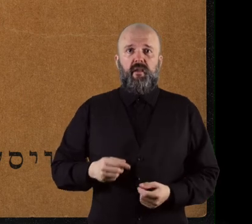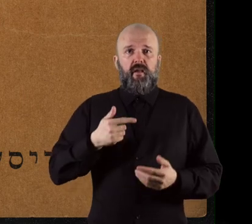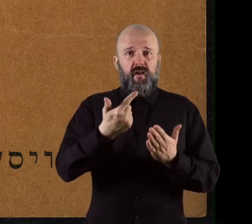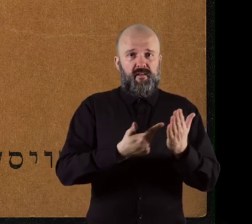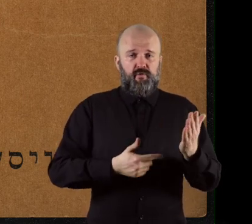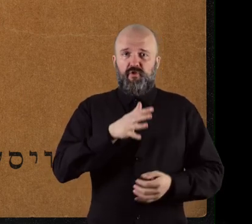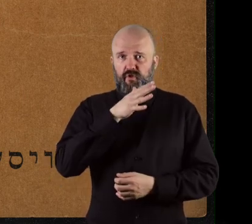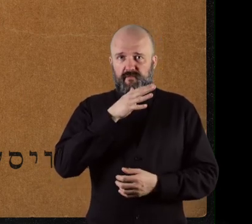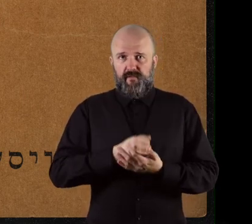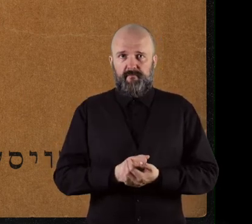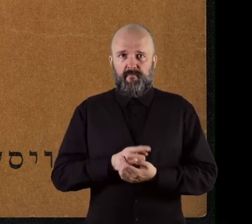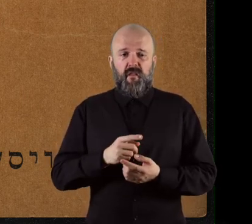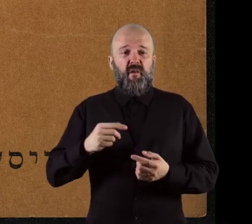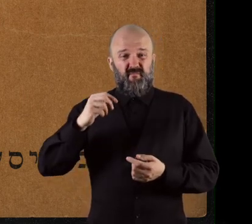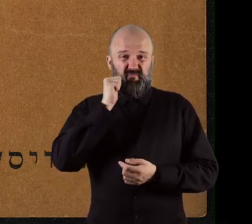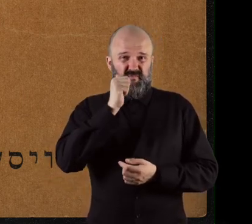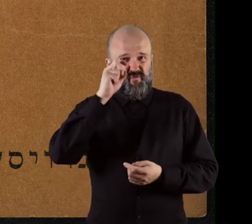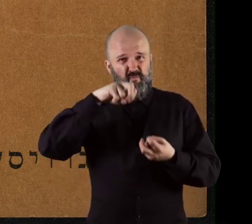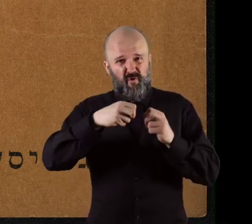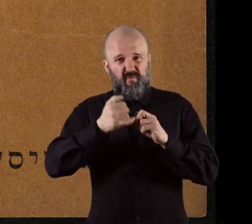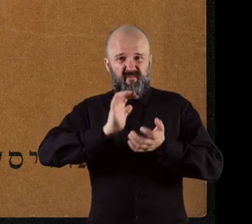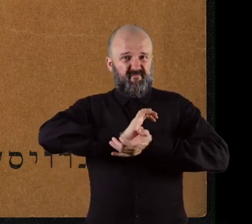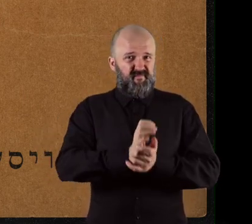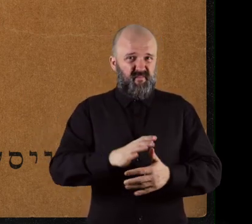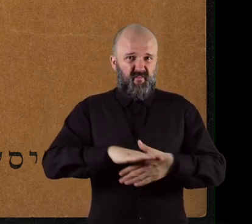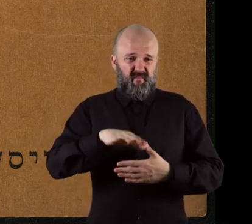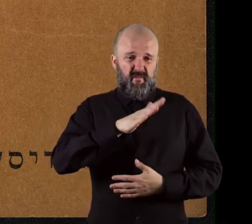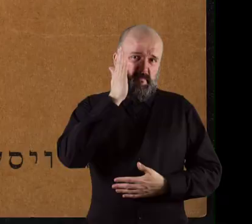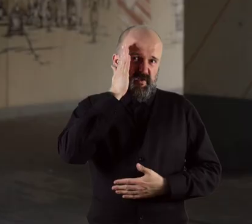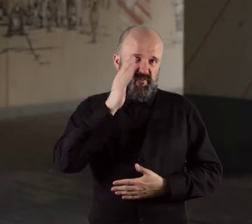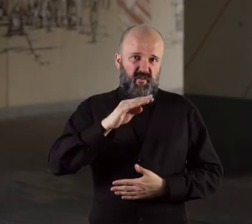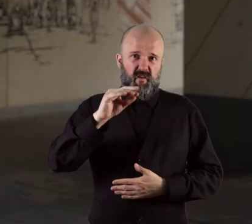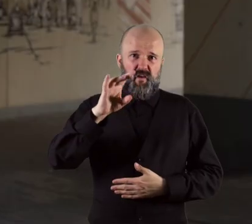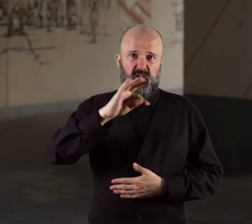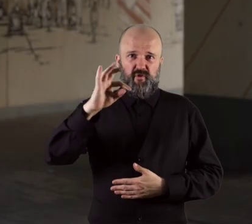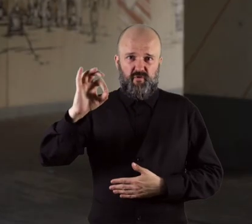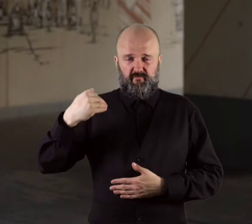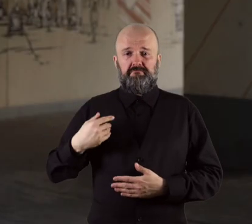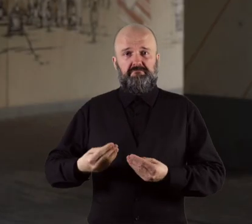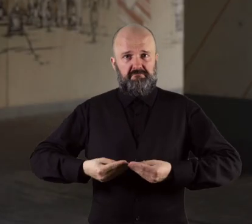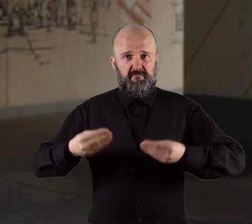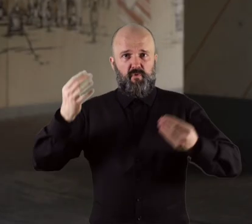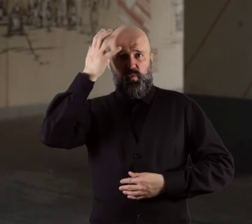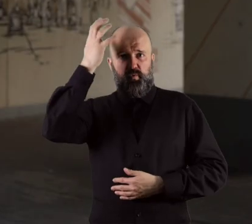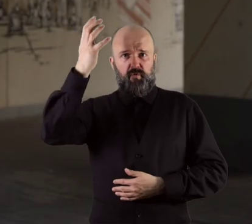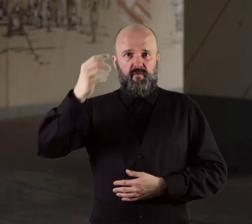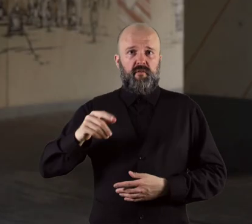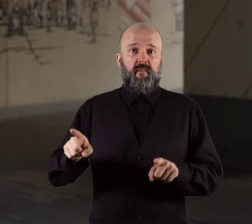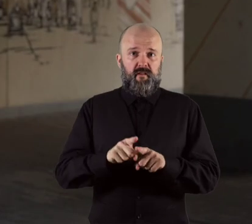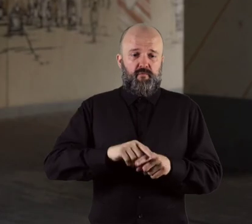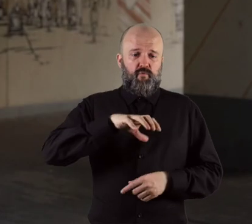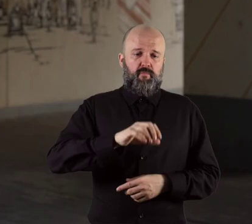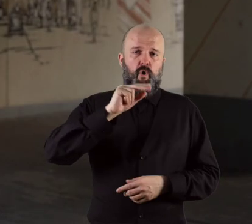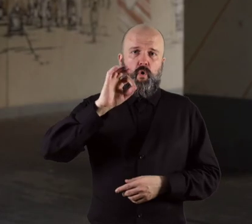Jidysz. Na przekór problemom codzienności i próbie dehumanizacji mieszkańców getta rozwinęła się tu działalność kulturalna, którą